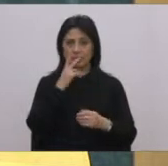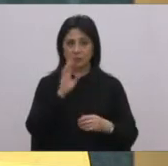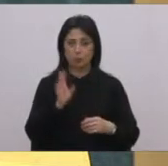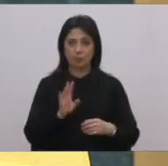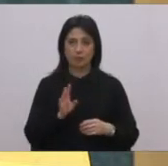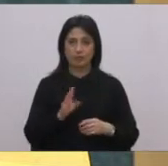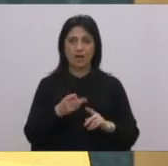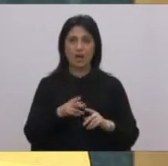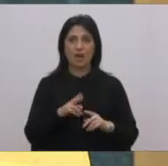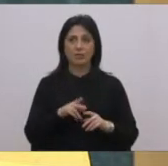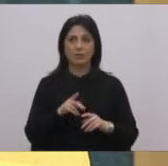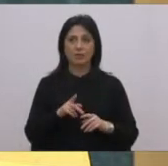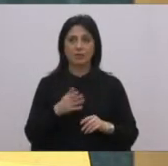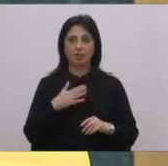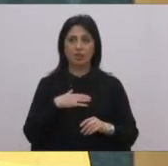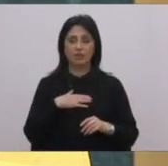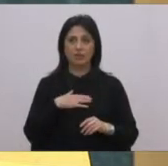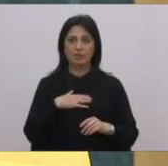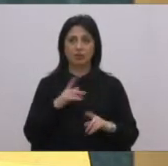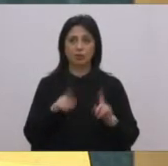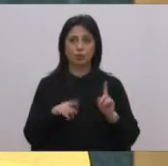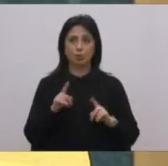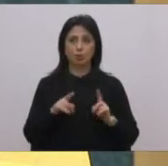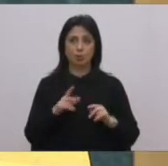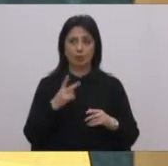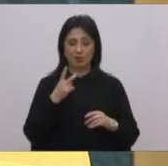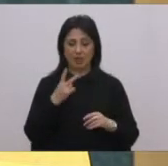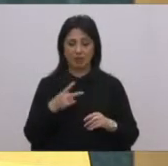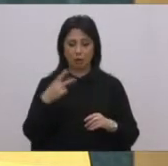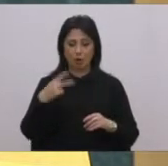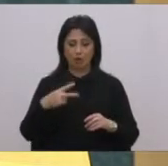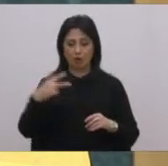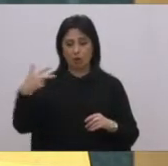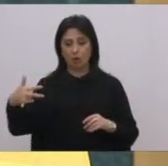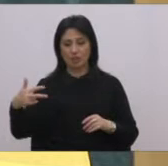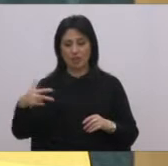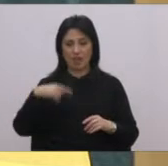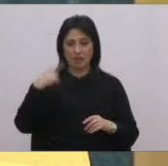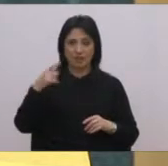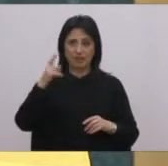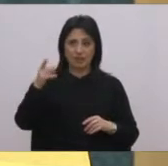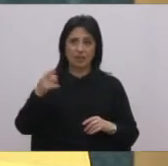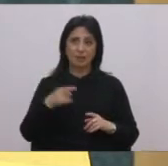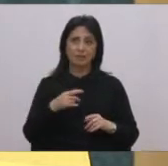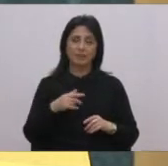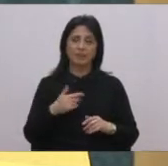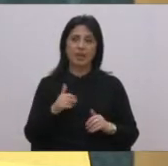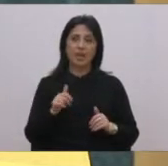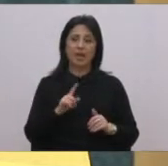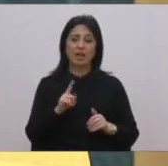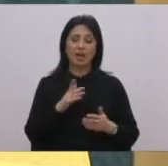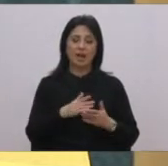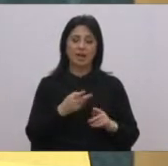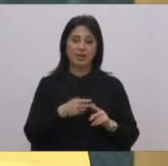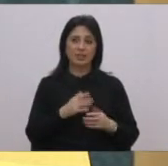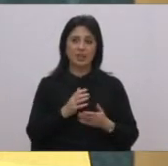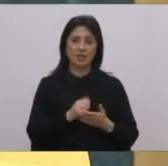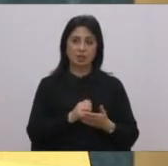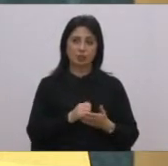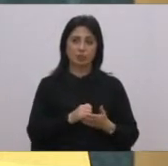მიუხედავად ჩვენ ზოგადად ხედვა 2030-ში ასევე წარმოდგენილი გვაქვს თუ რა არის ის